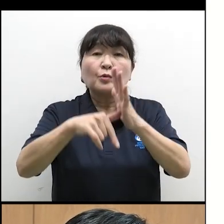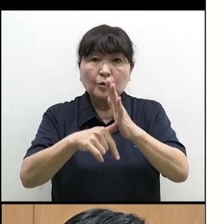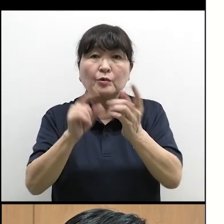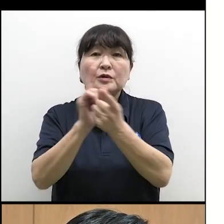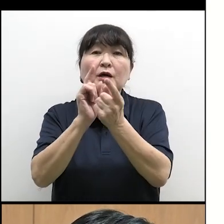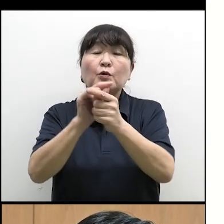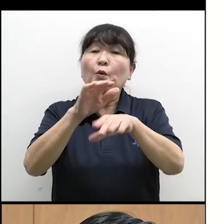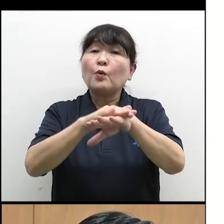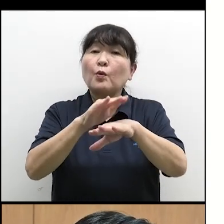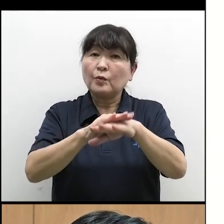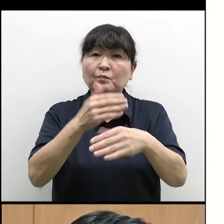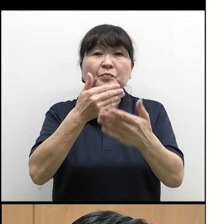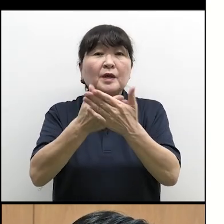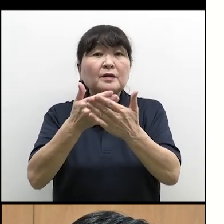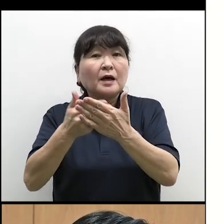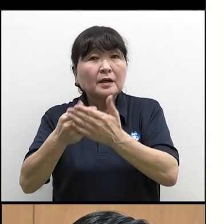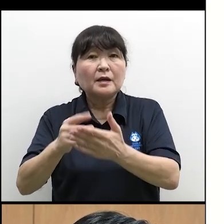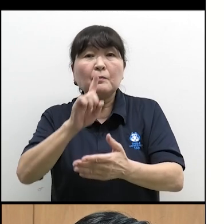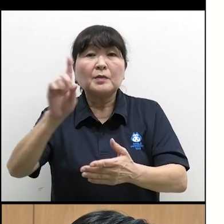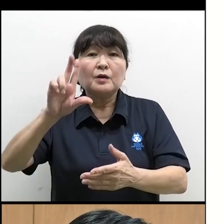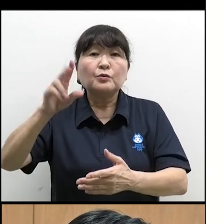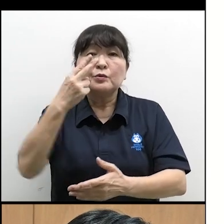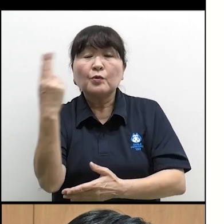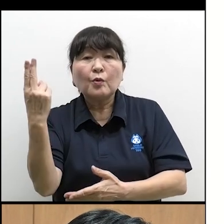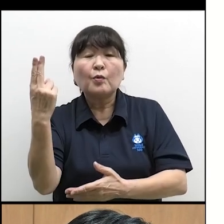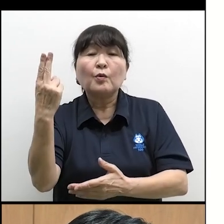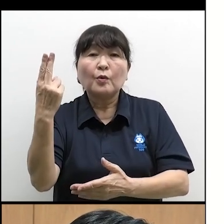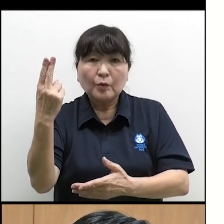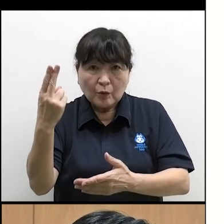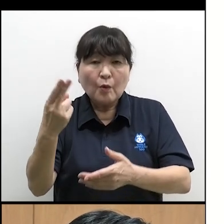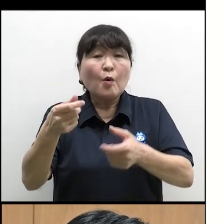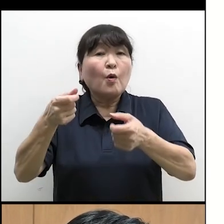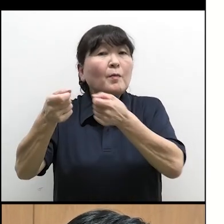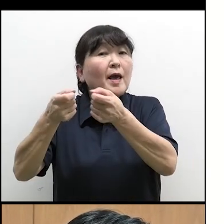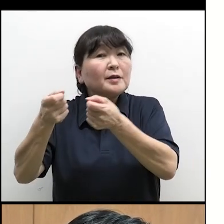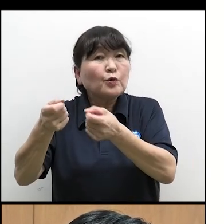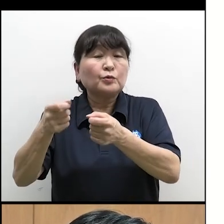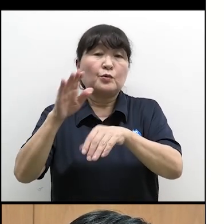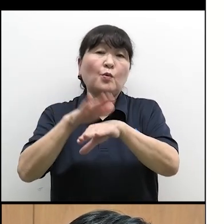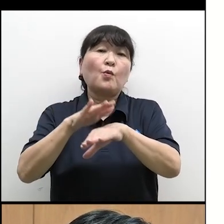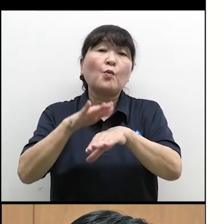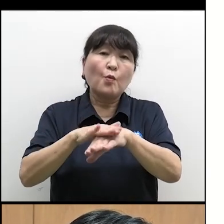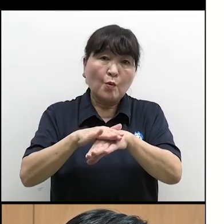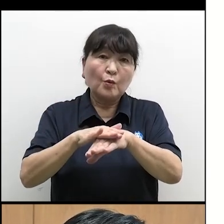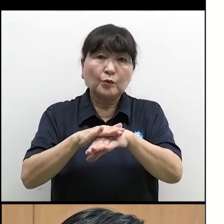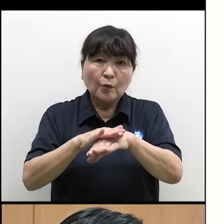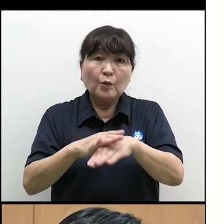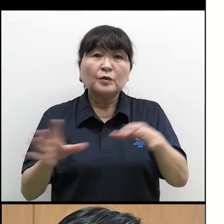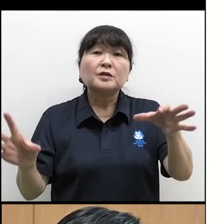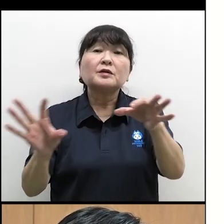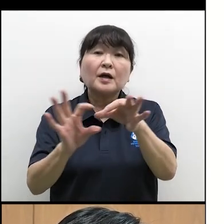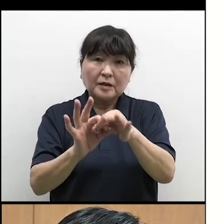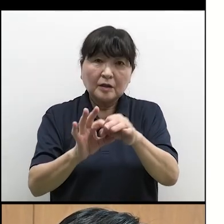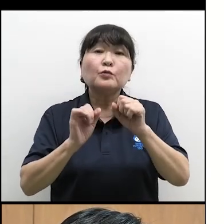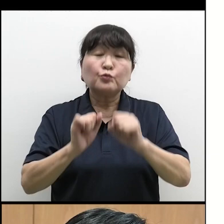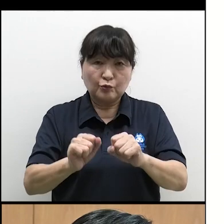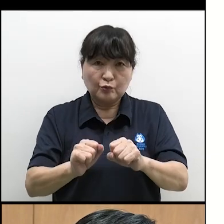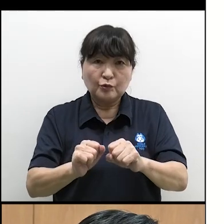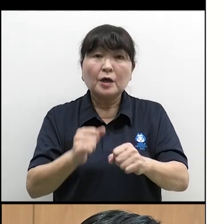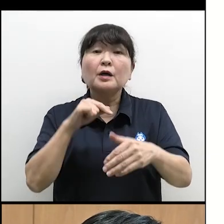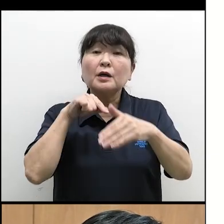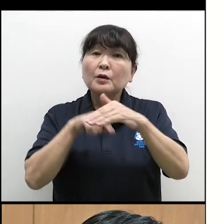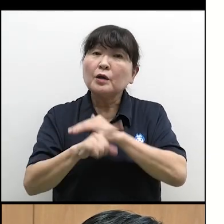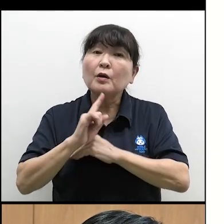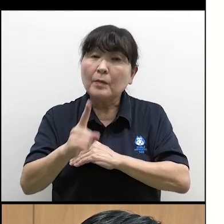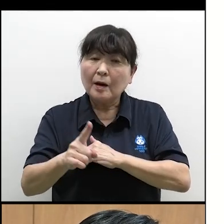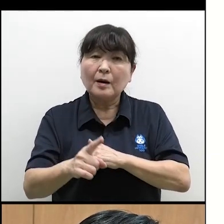式を採用いたしました。ちょっと難しい名前でございますが、設計段階からその後管理運営をする事